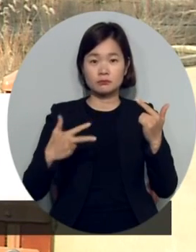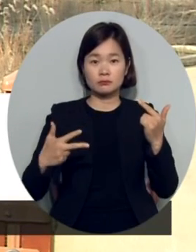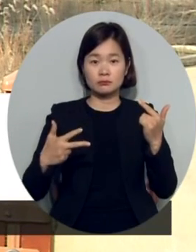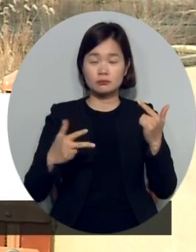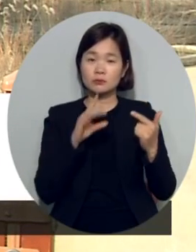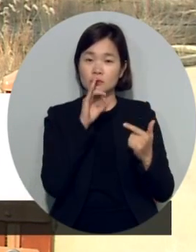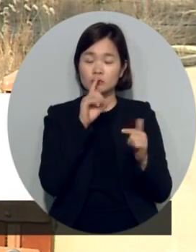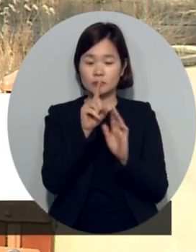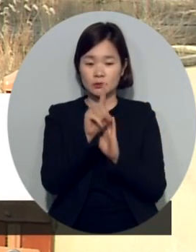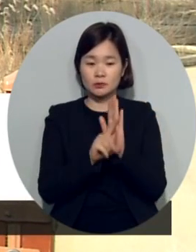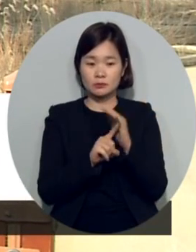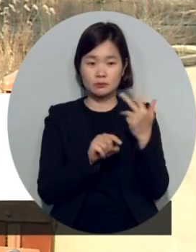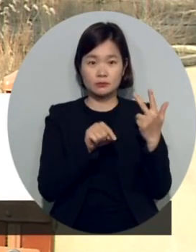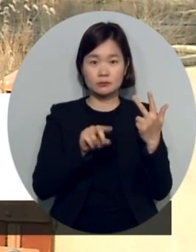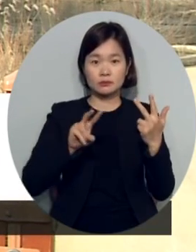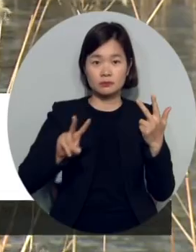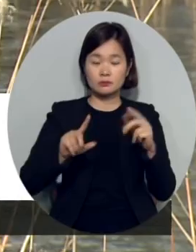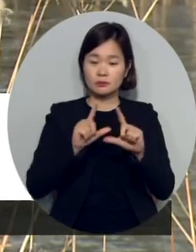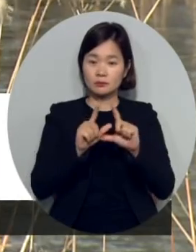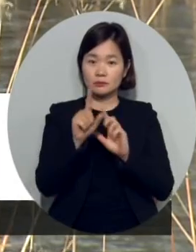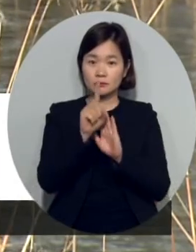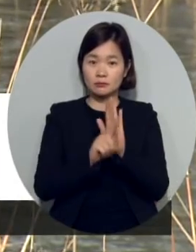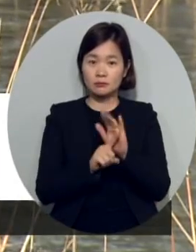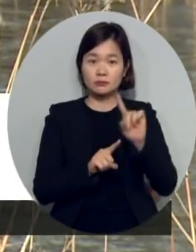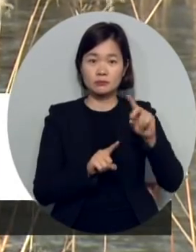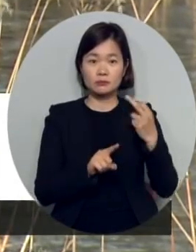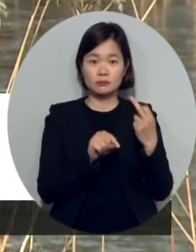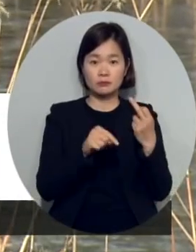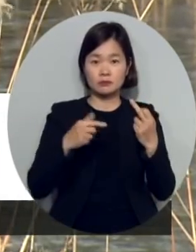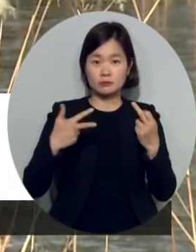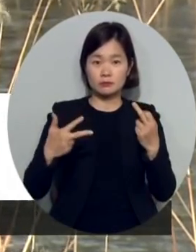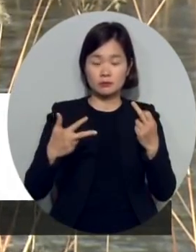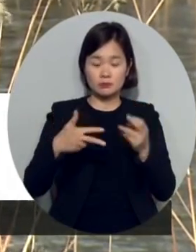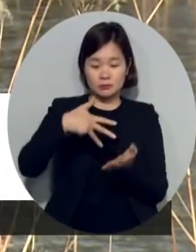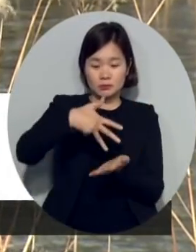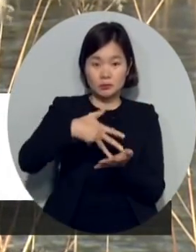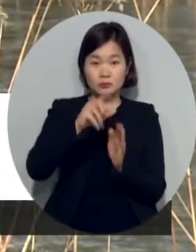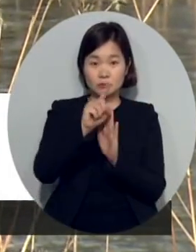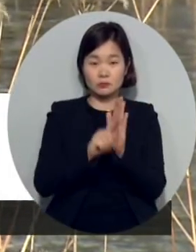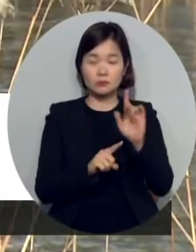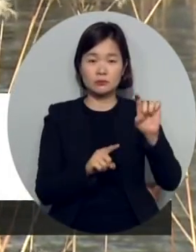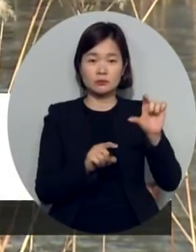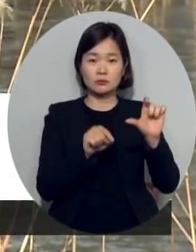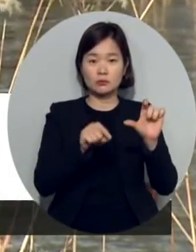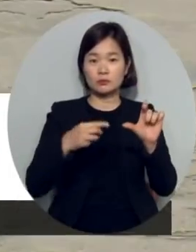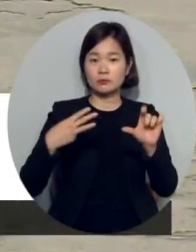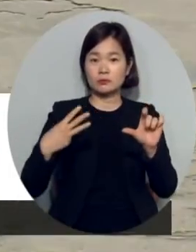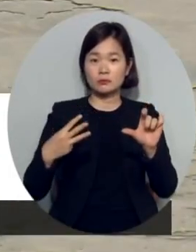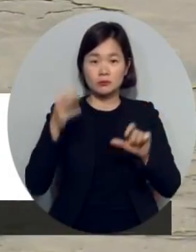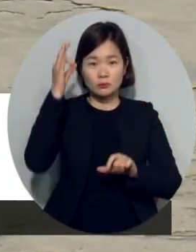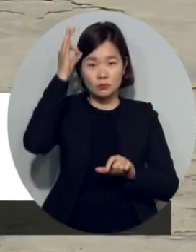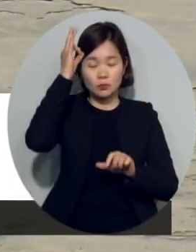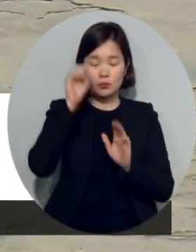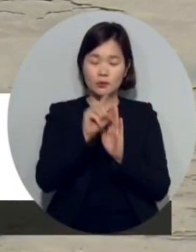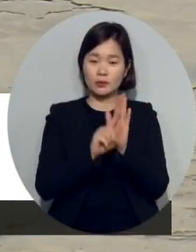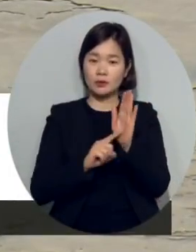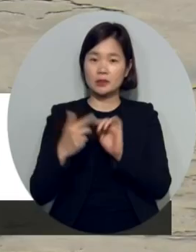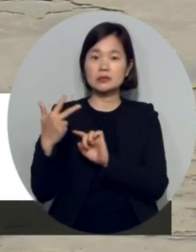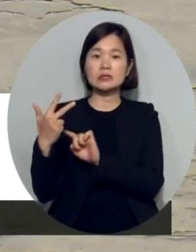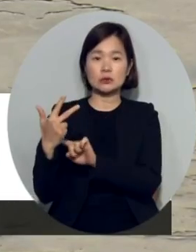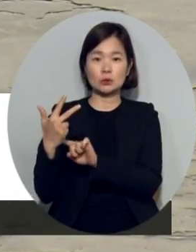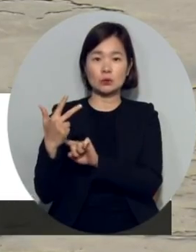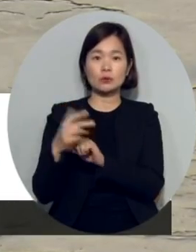구미 영하 7.2 도안동 영화 12.7 도 청송 영아 15.3 도 포항 영화 7도 를